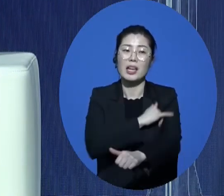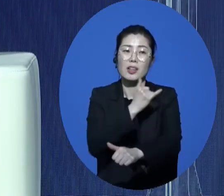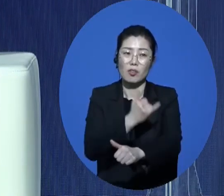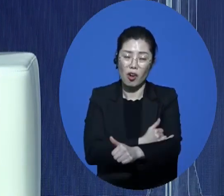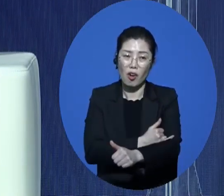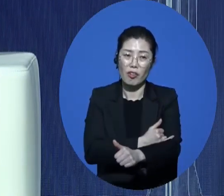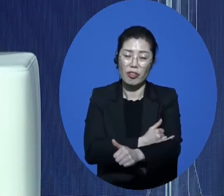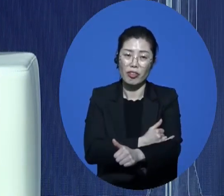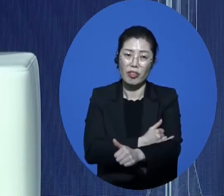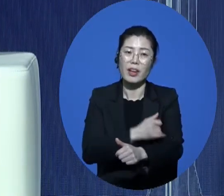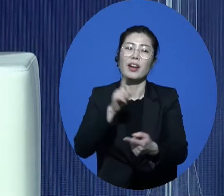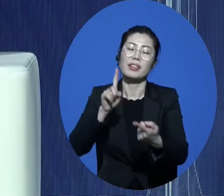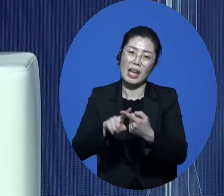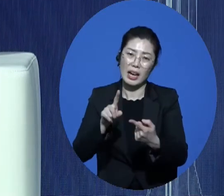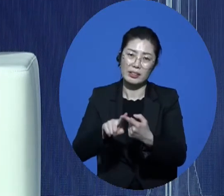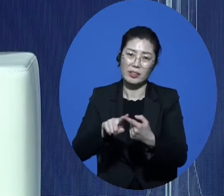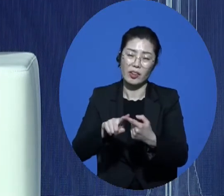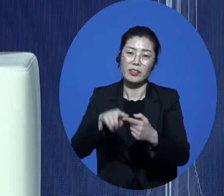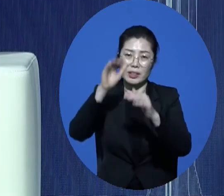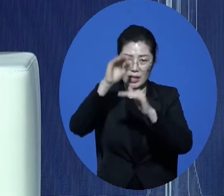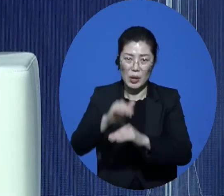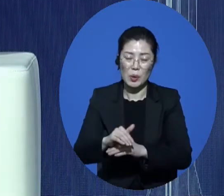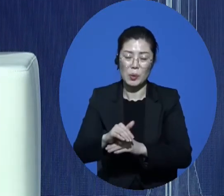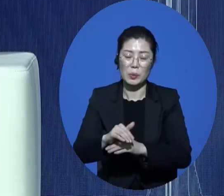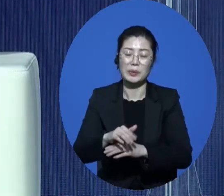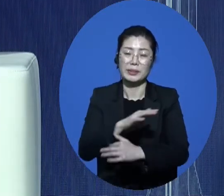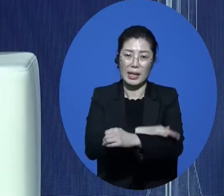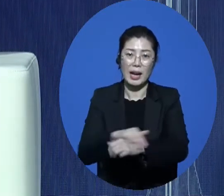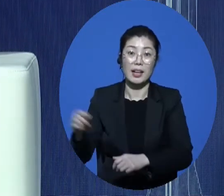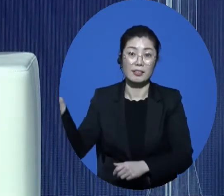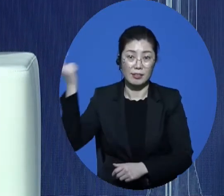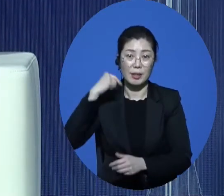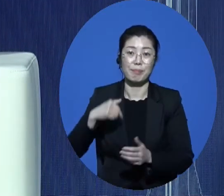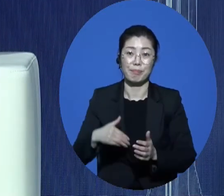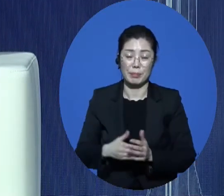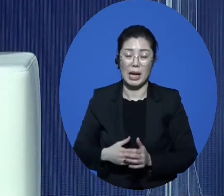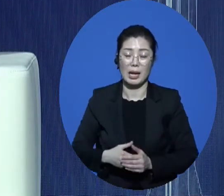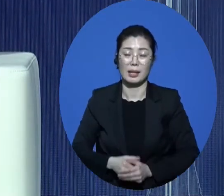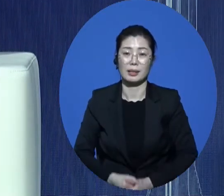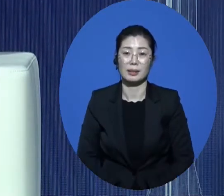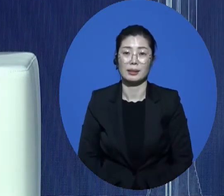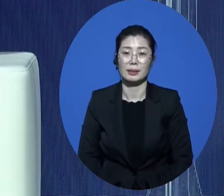대해서 적나라하게 사례를 중심으로 얘기를 해주셨습니다.